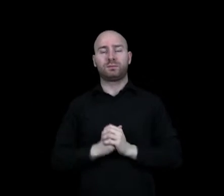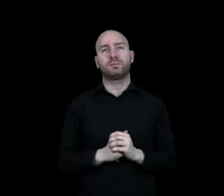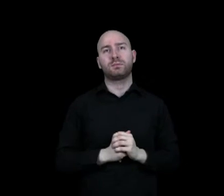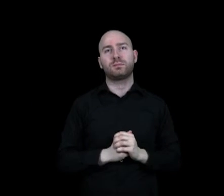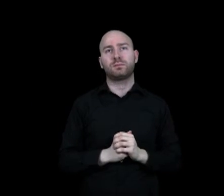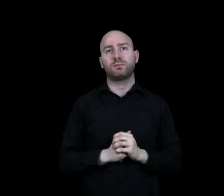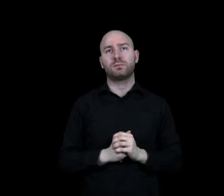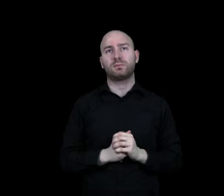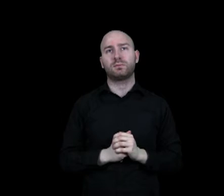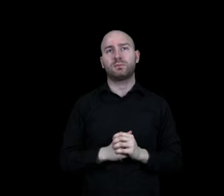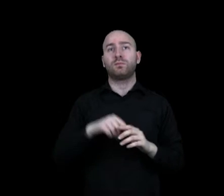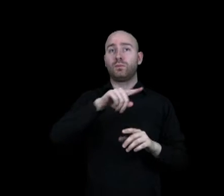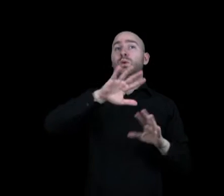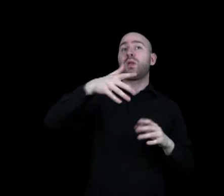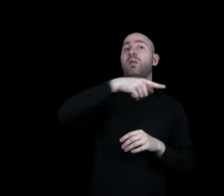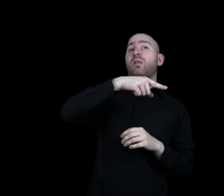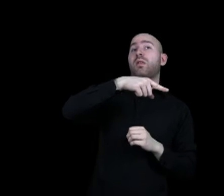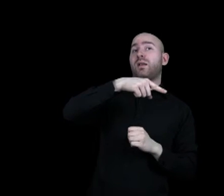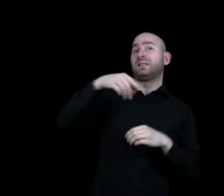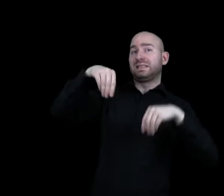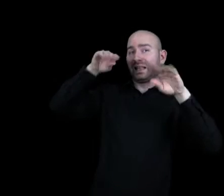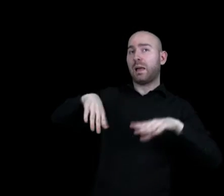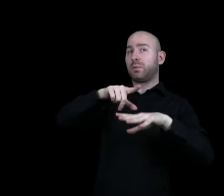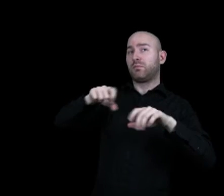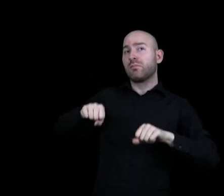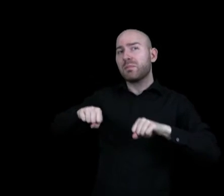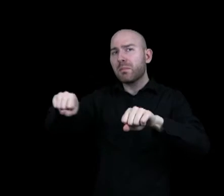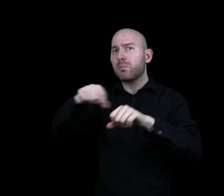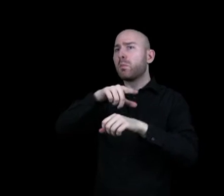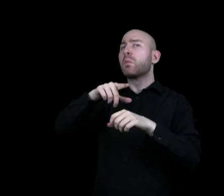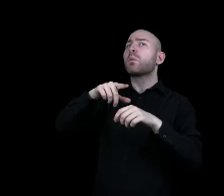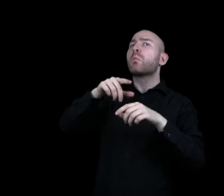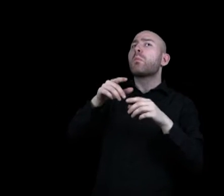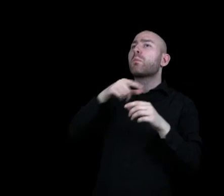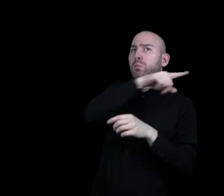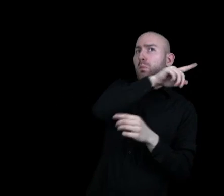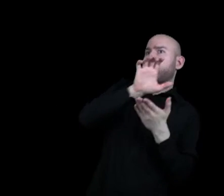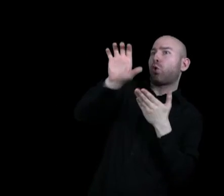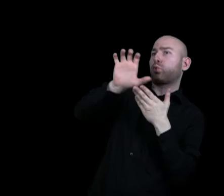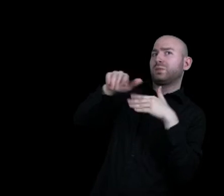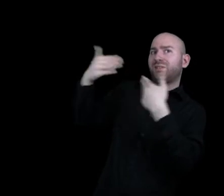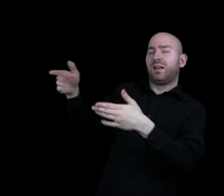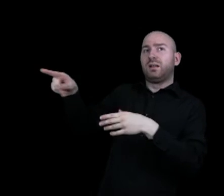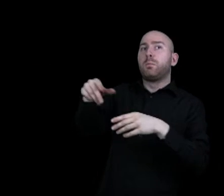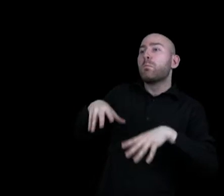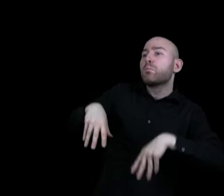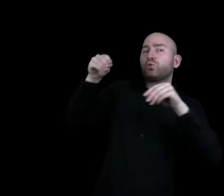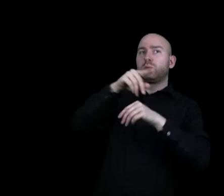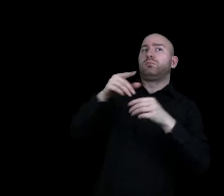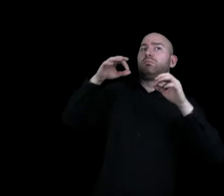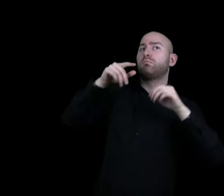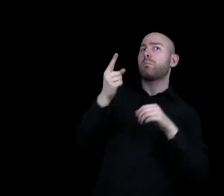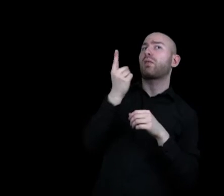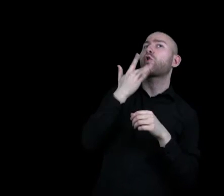Z tej pierwszej wyprodukowanej torebki supermarket zyskuje ogromną korzyść. Bardzo chce ją mieć, bo może ją dać